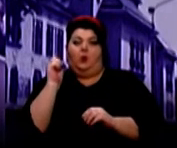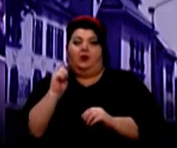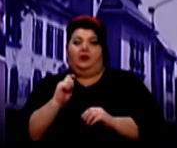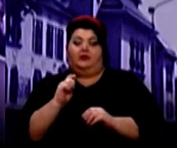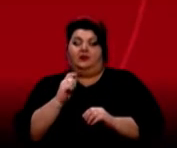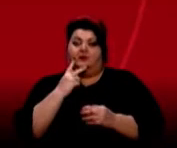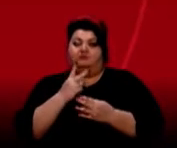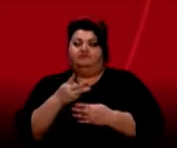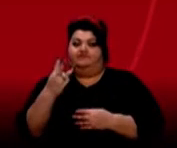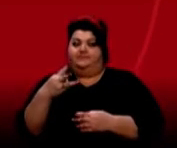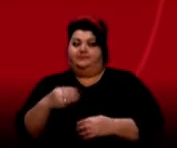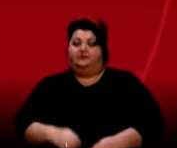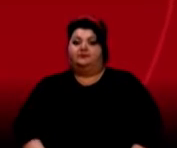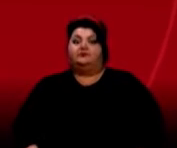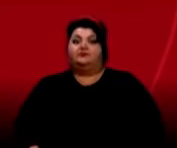нашому сюжеті?